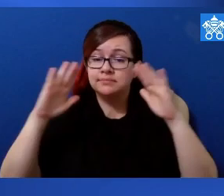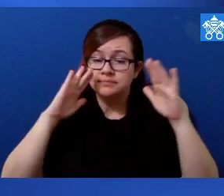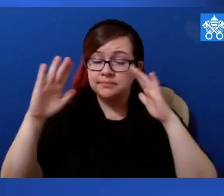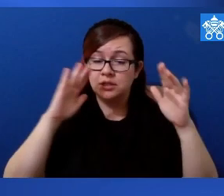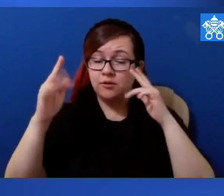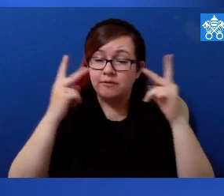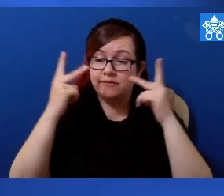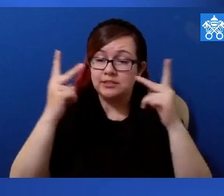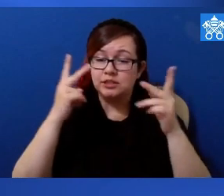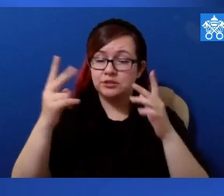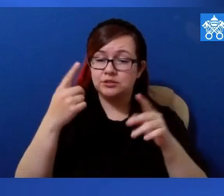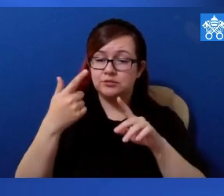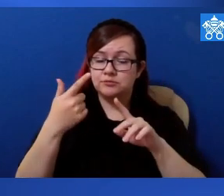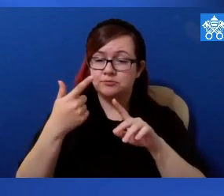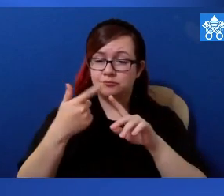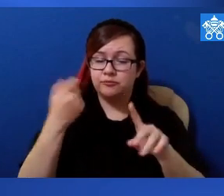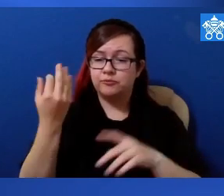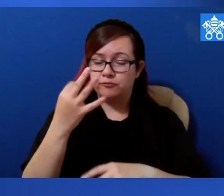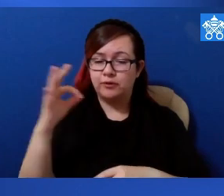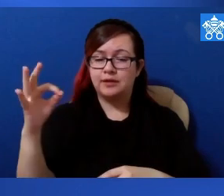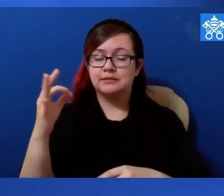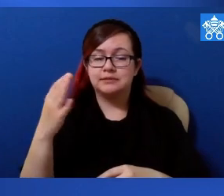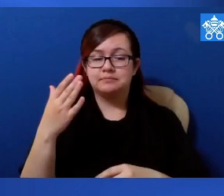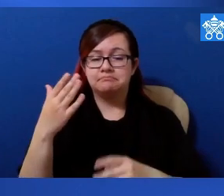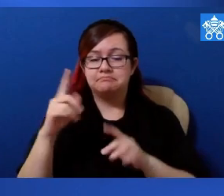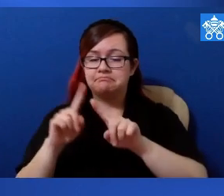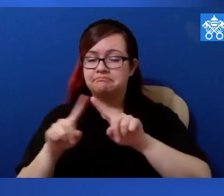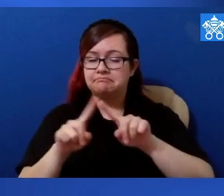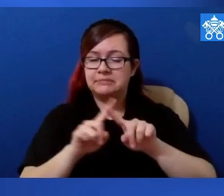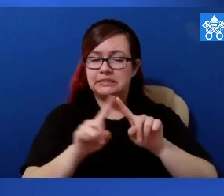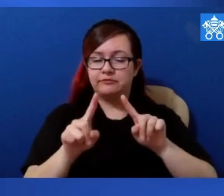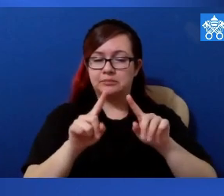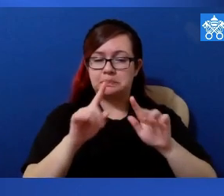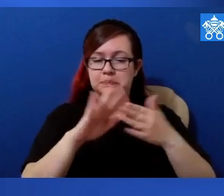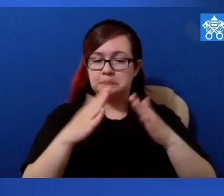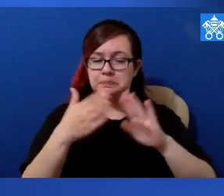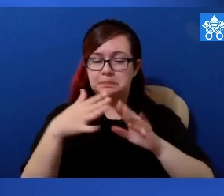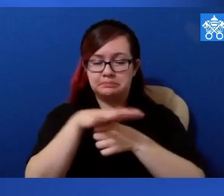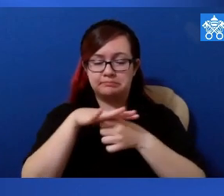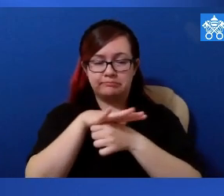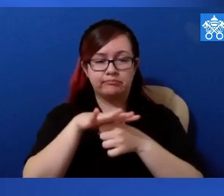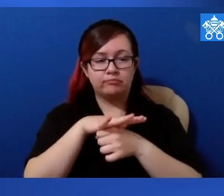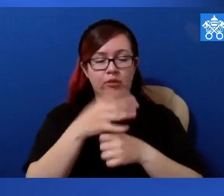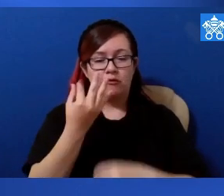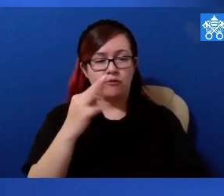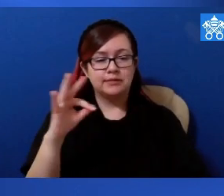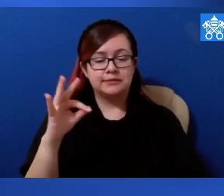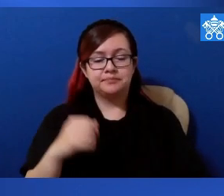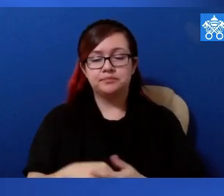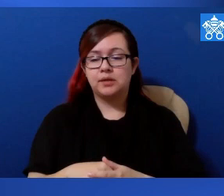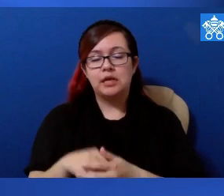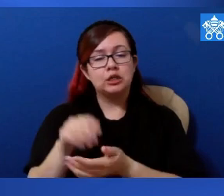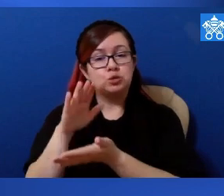I cordially greet the French-speaking people, especially the pilgrims from the diocese of Troyes and Lyon,